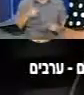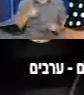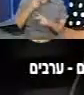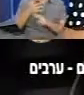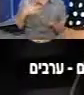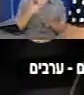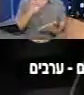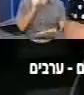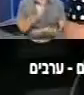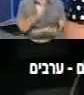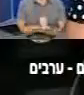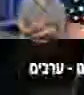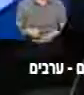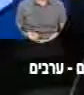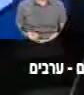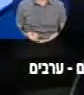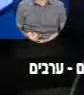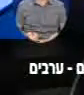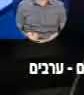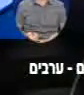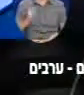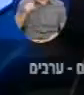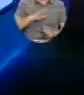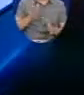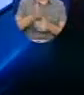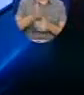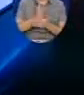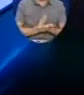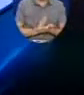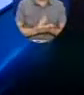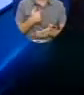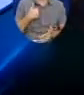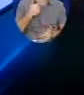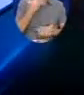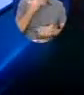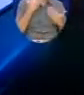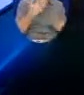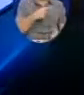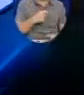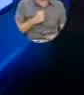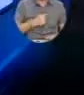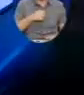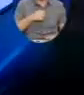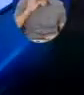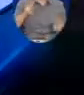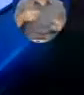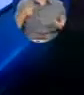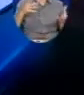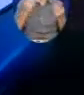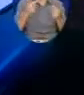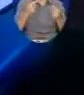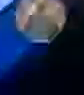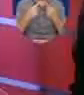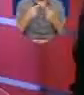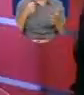רישוי. כן, כלומר אנחנו... וזה רק חלק. אני מאוד מודה לך לצערי, הזמן נגמר, אפילו שיש לנו הרבה לדבר. זהו,